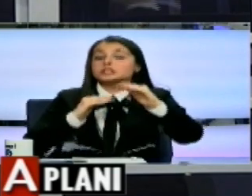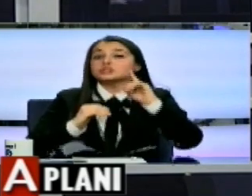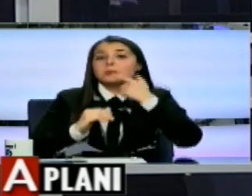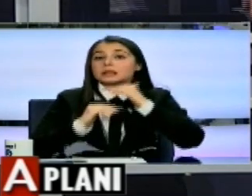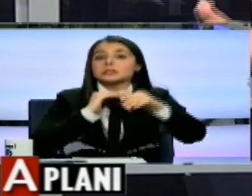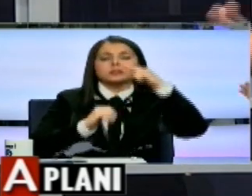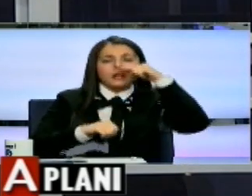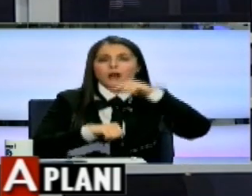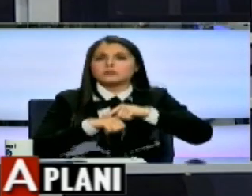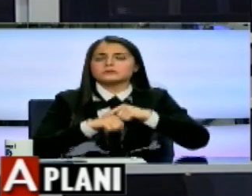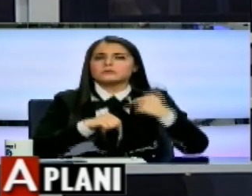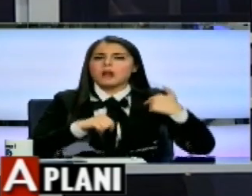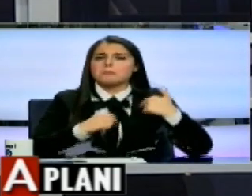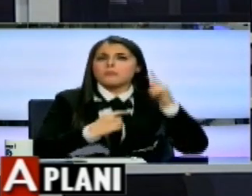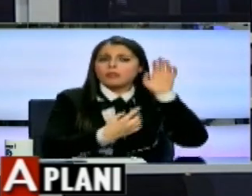toplum.